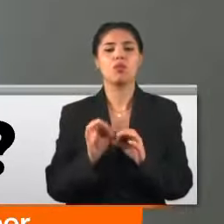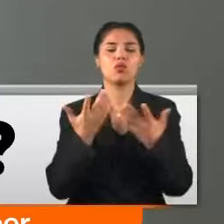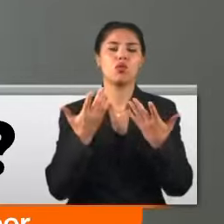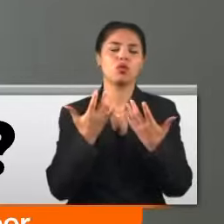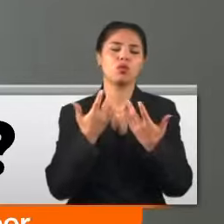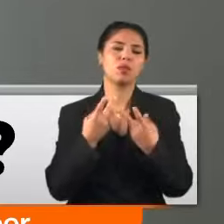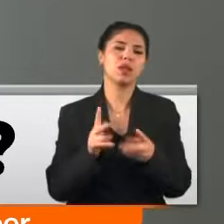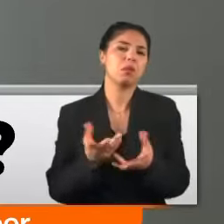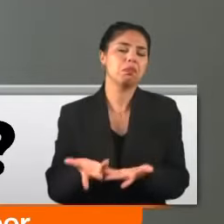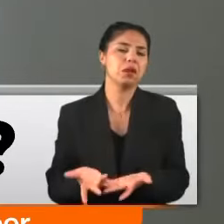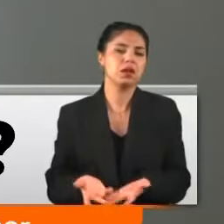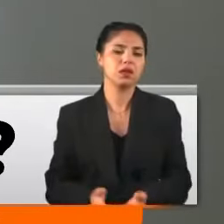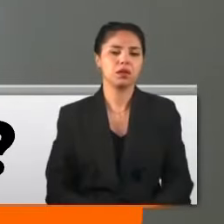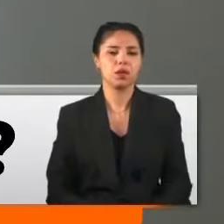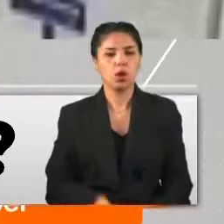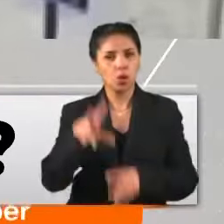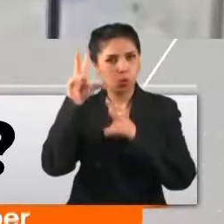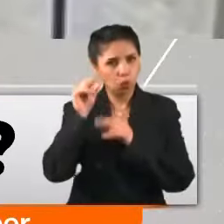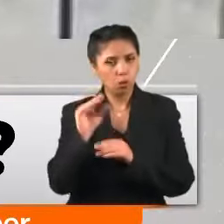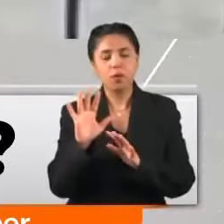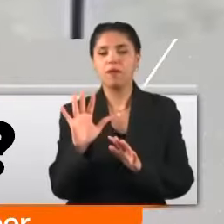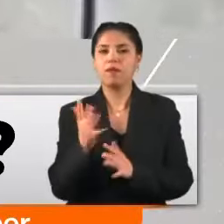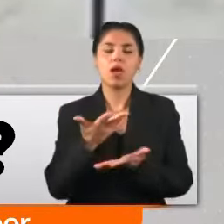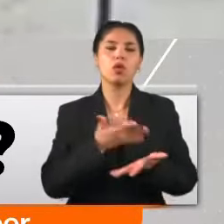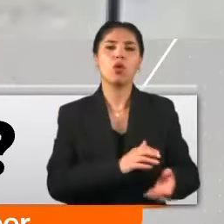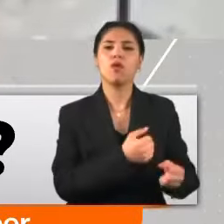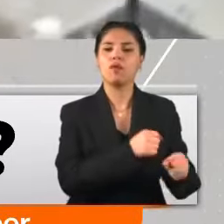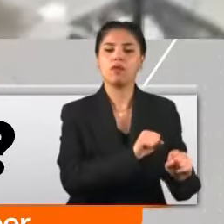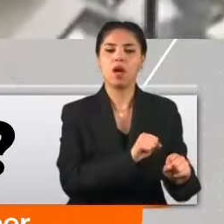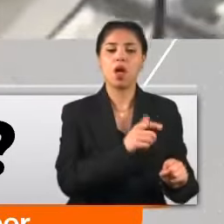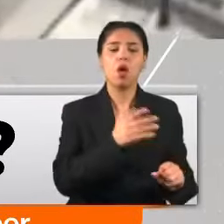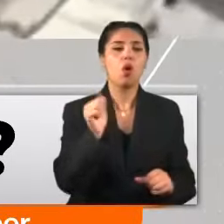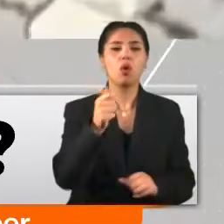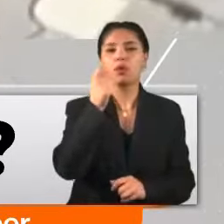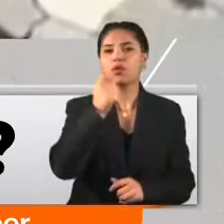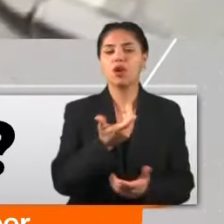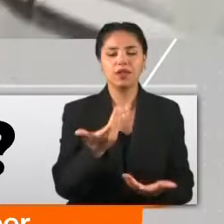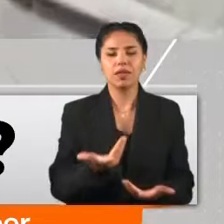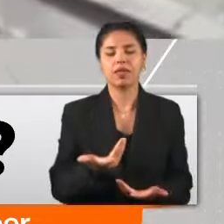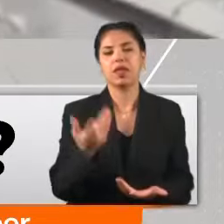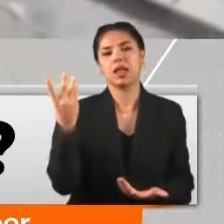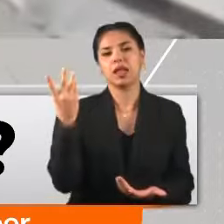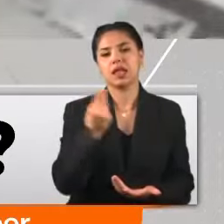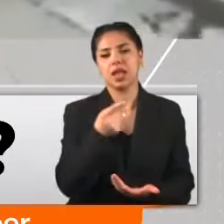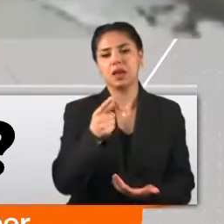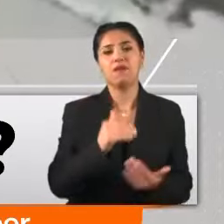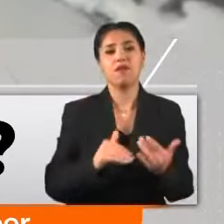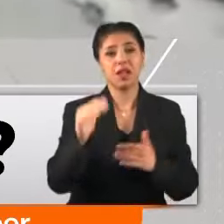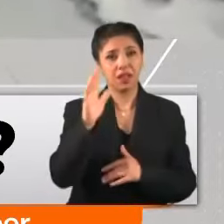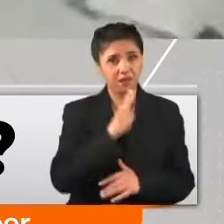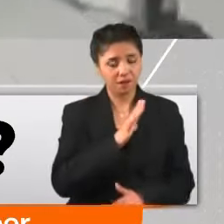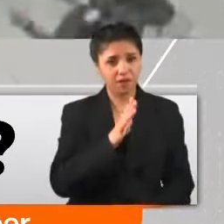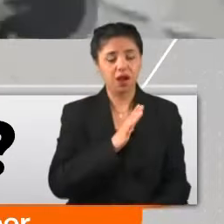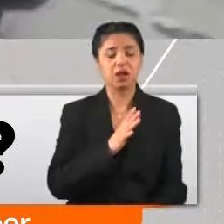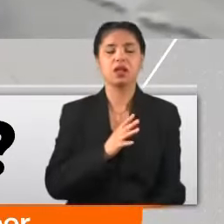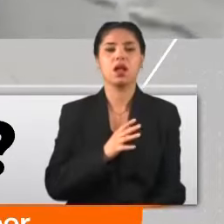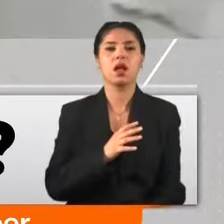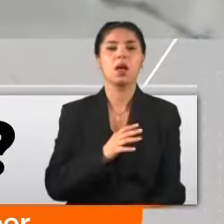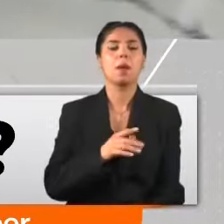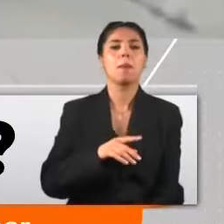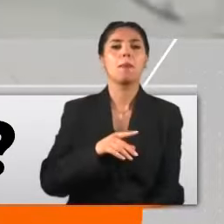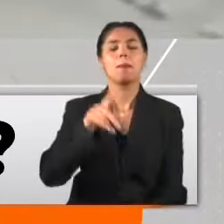mı, kısırlaştırma mı diye sorulduğunda en önemli kriter aslında sayı. Sayı çok fazlaysa ortaya çıkan bazı